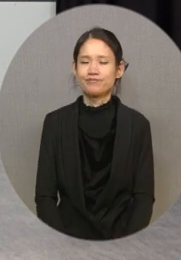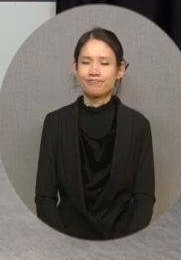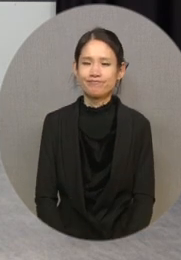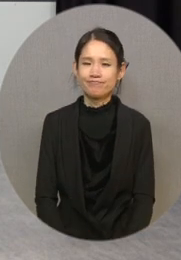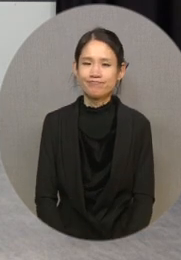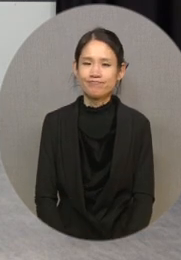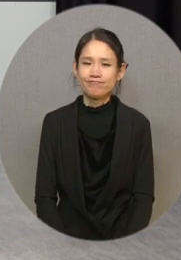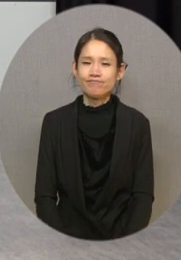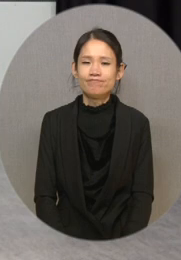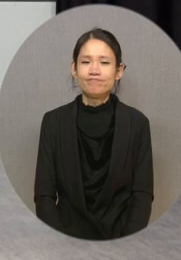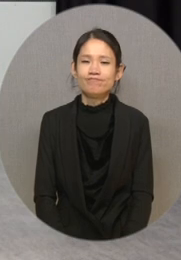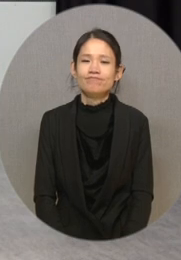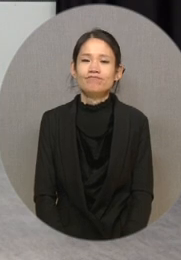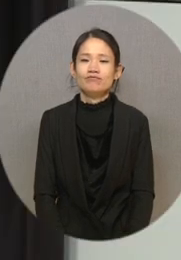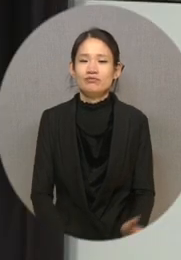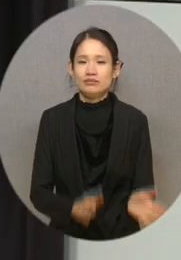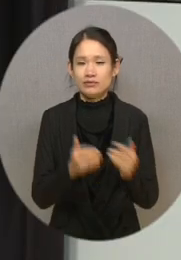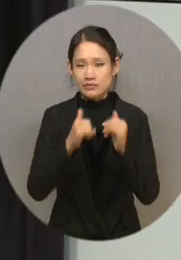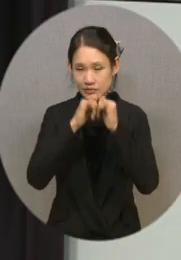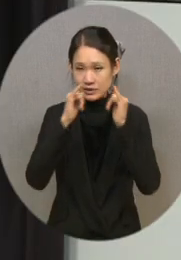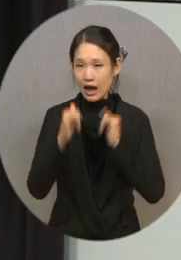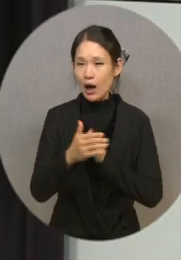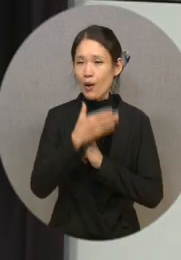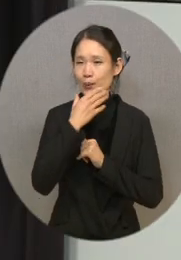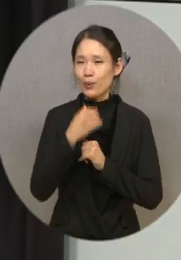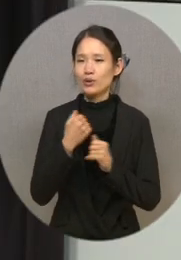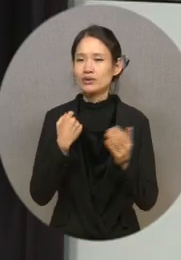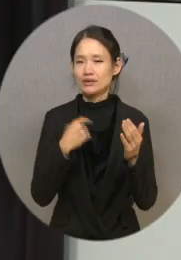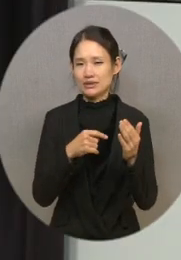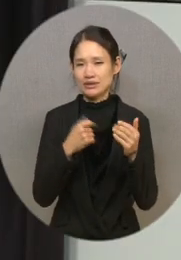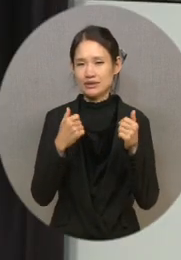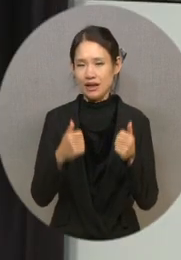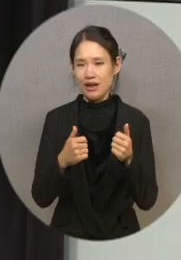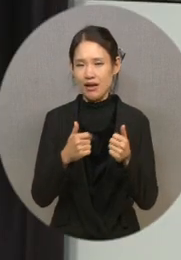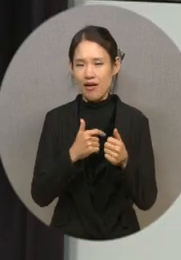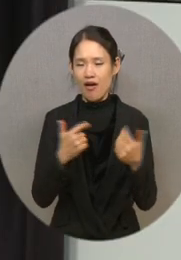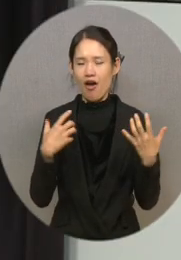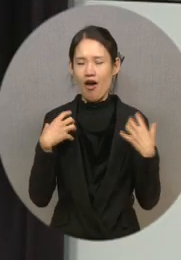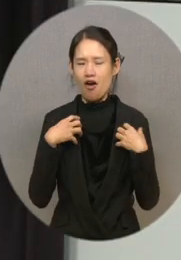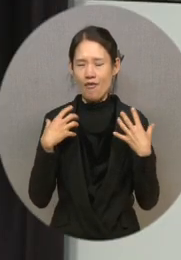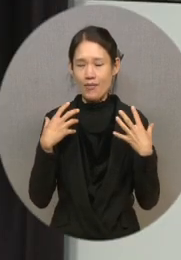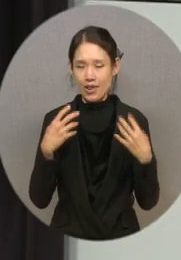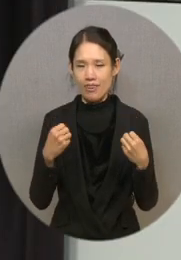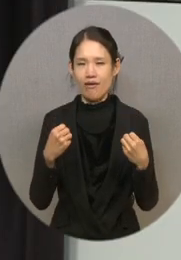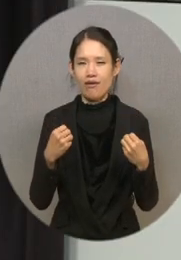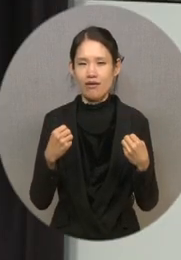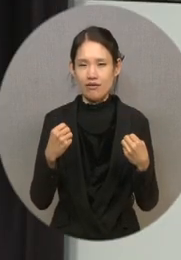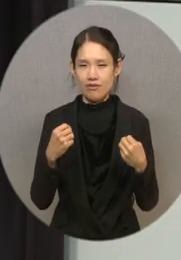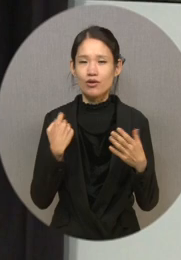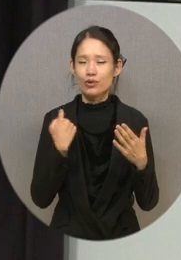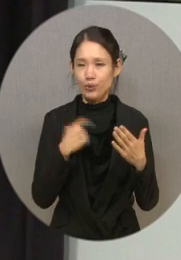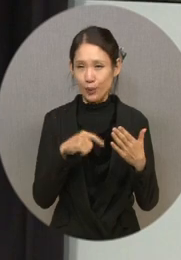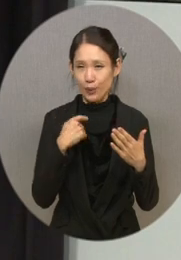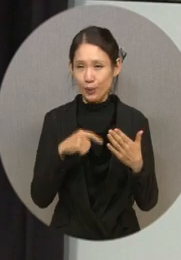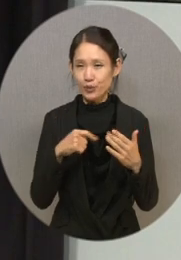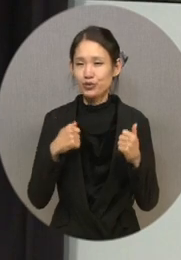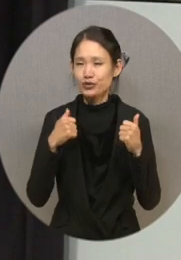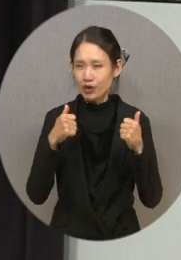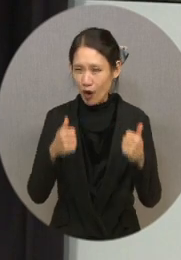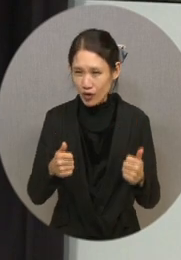네. 예, 그래서 아 사회 복지사들이 큰 일을 많이 하는구나. 예. 또 이렇게 교육도 열심히